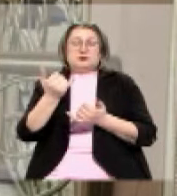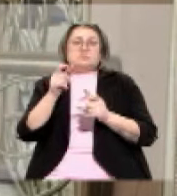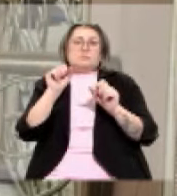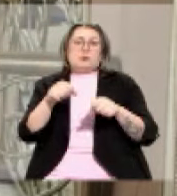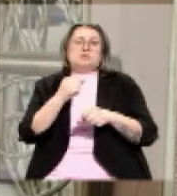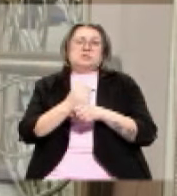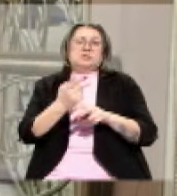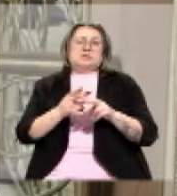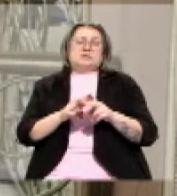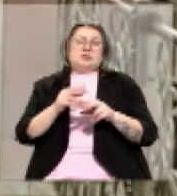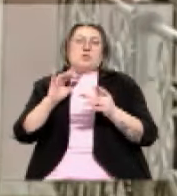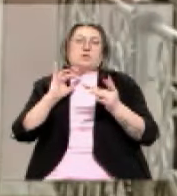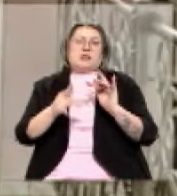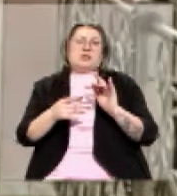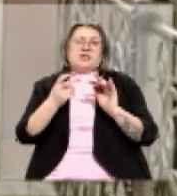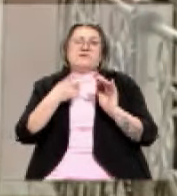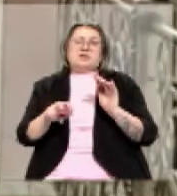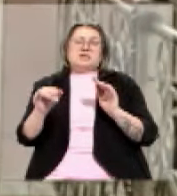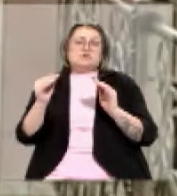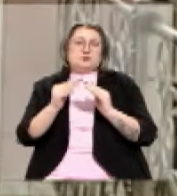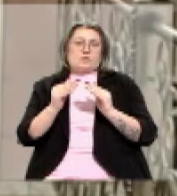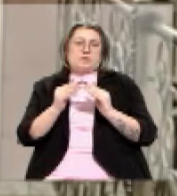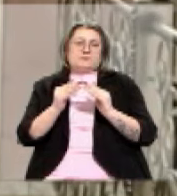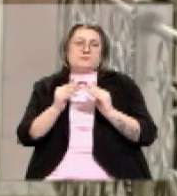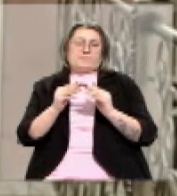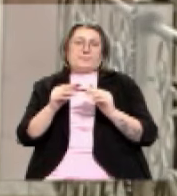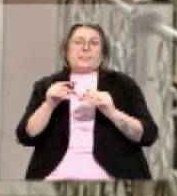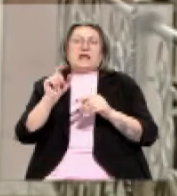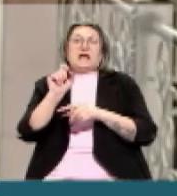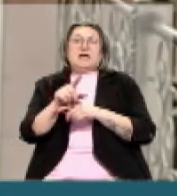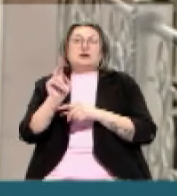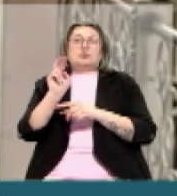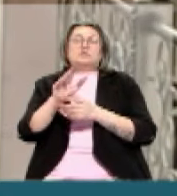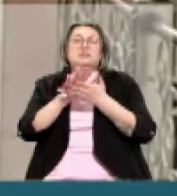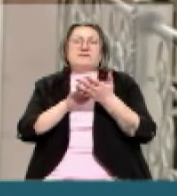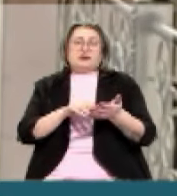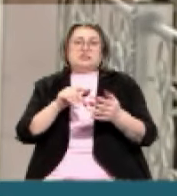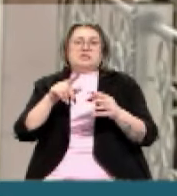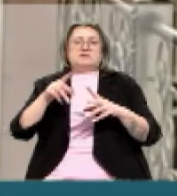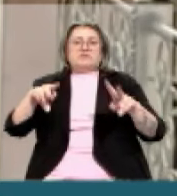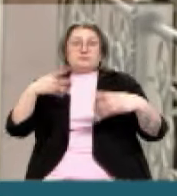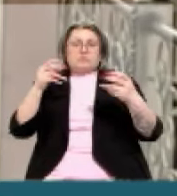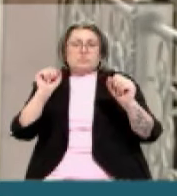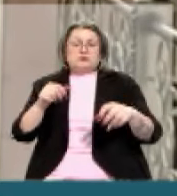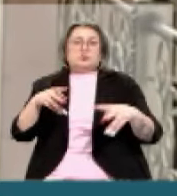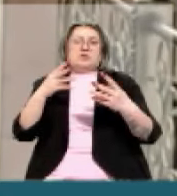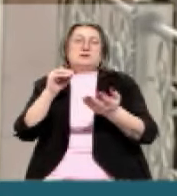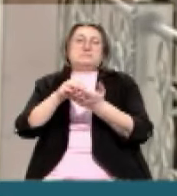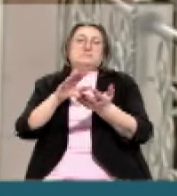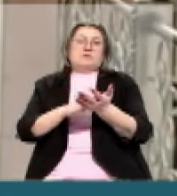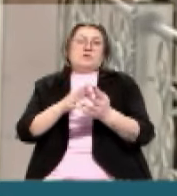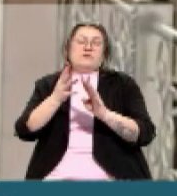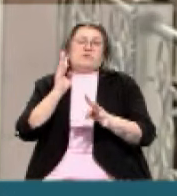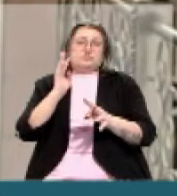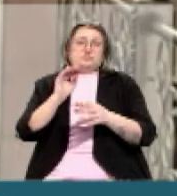Енді азаматтар бұл қадамды үйден шықпай-ақ онлайн жасай алады. Осылайша бейне қоңырау арқылы өтініш жазып, кезекке тұрған клиент арнайы